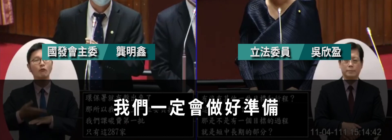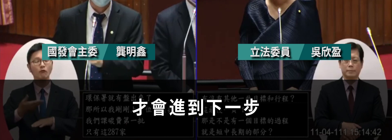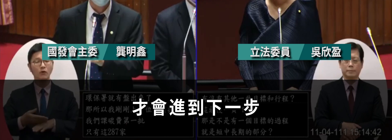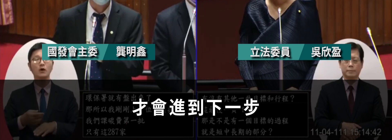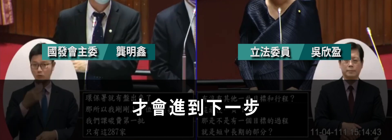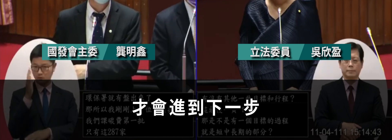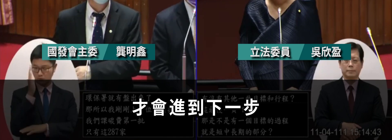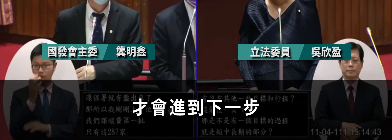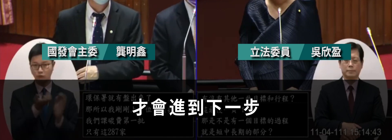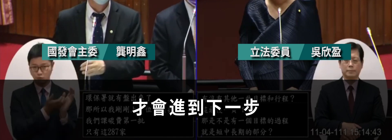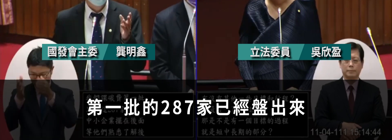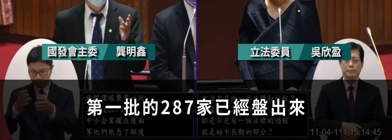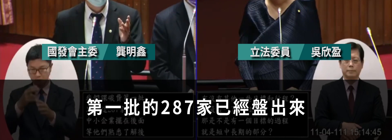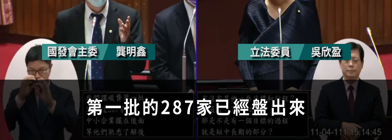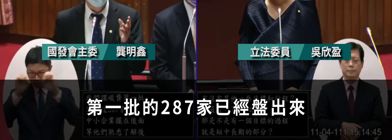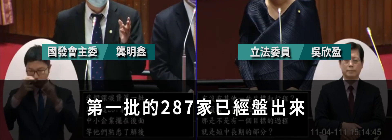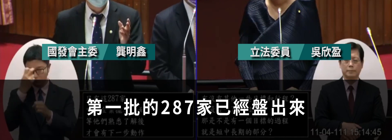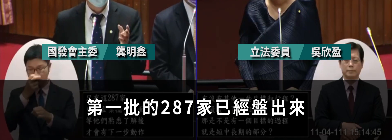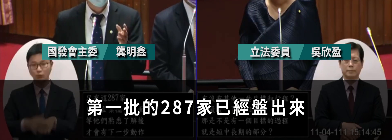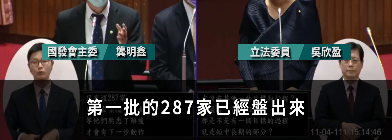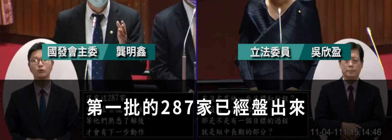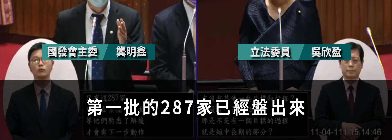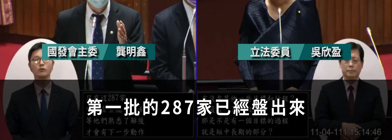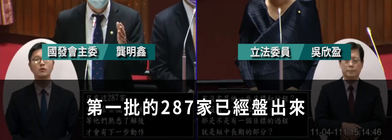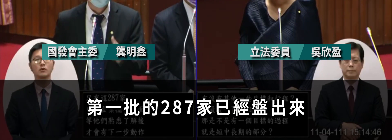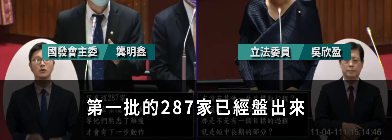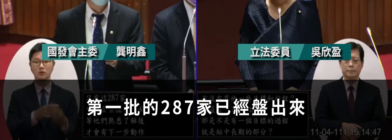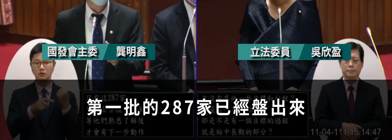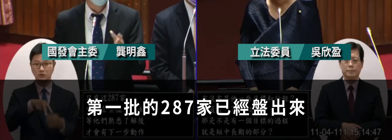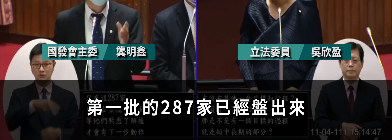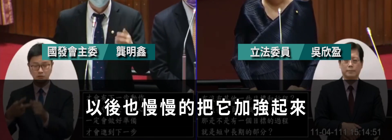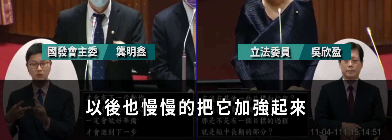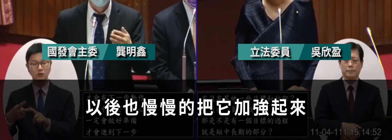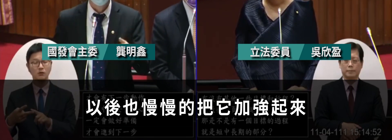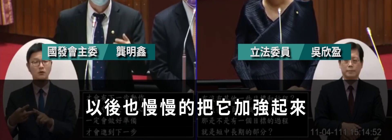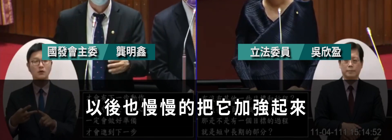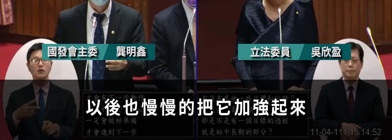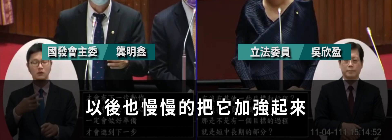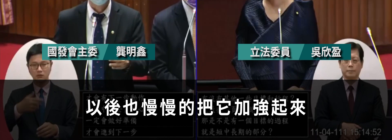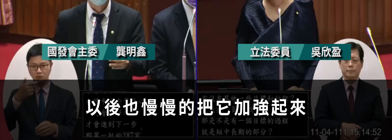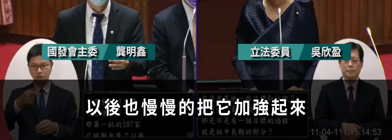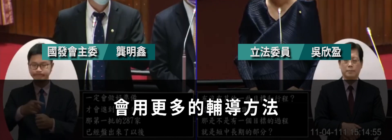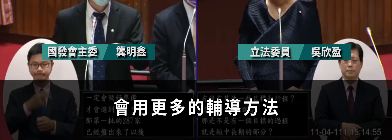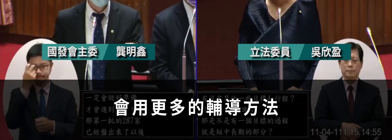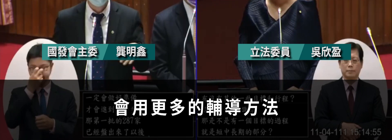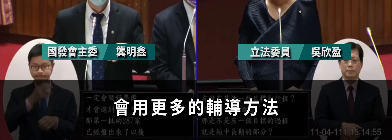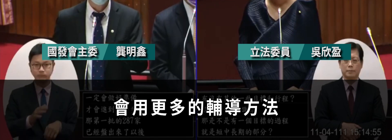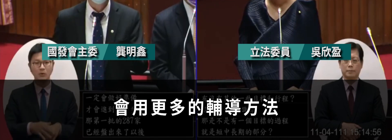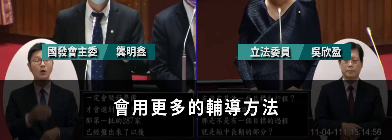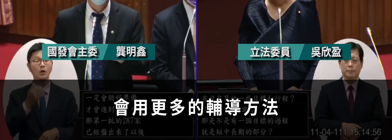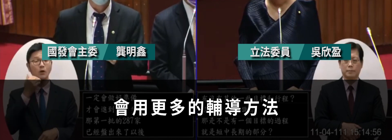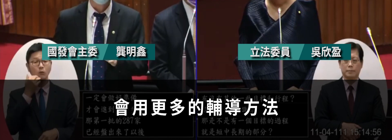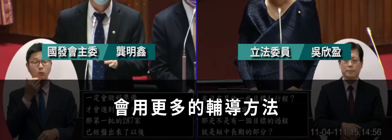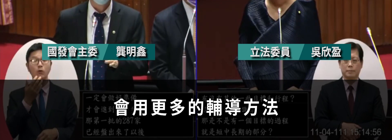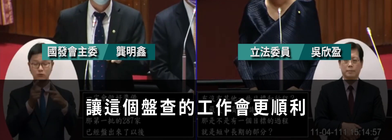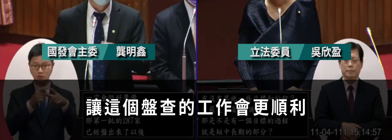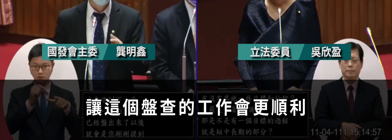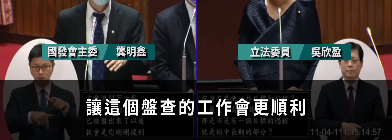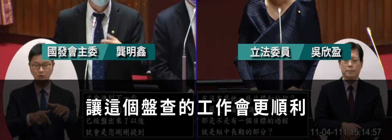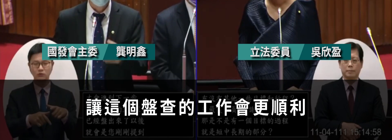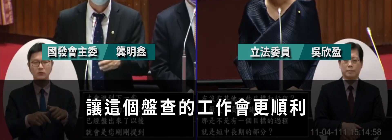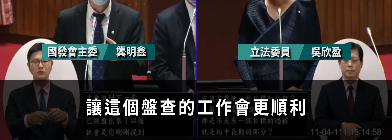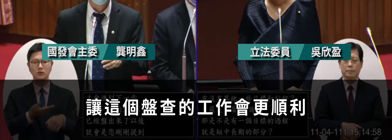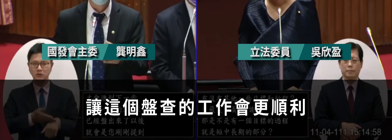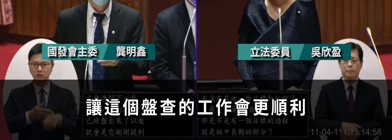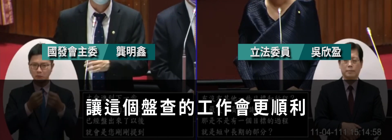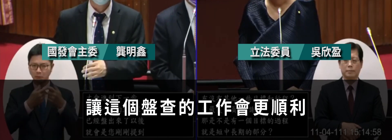好准备，才会进到下一步。第一批的287家已经盘出来以后，也慢慢的把它加强起来，会用更多的辅导方法啊，让这